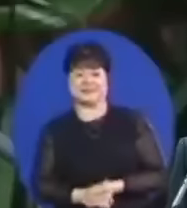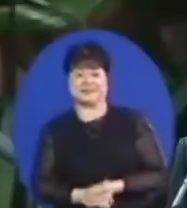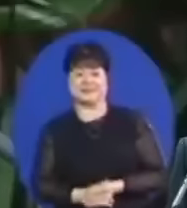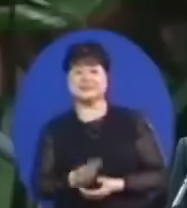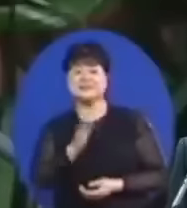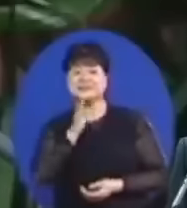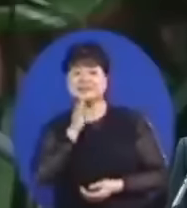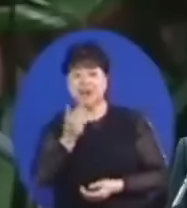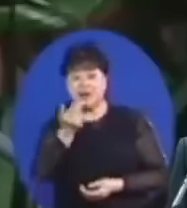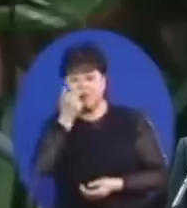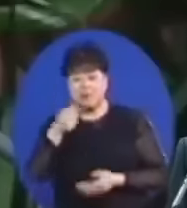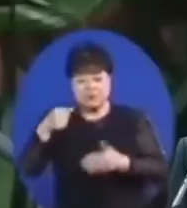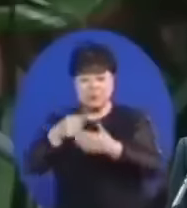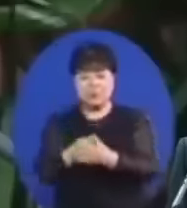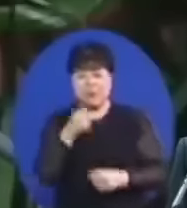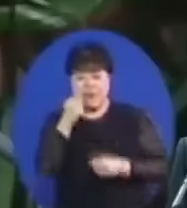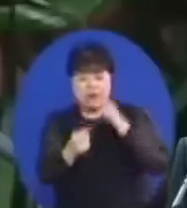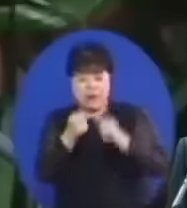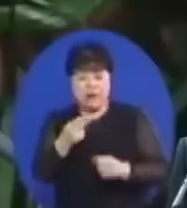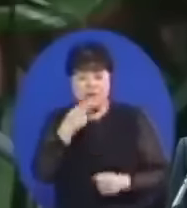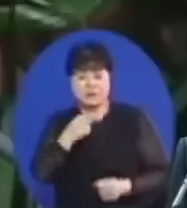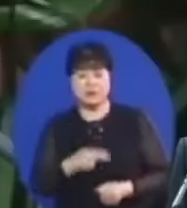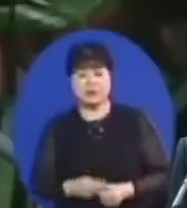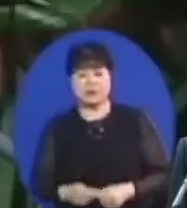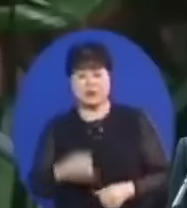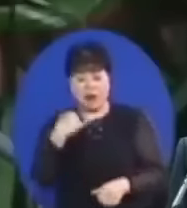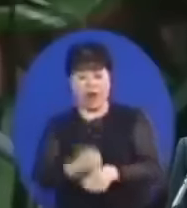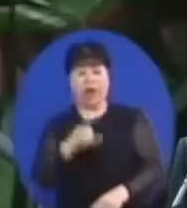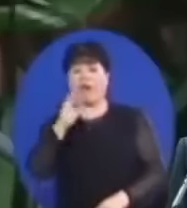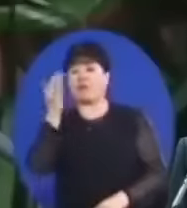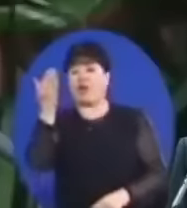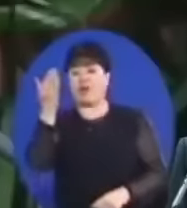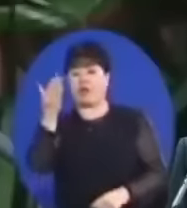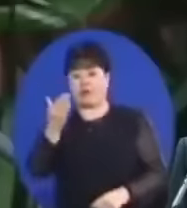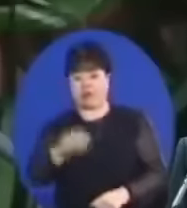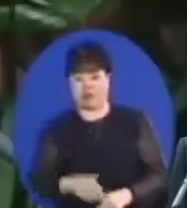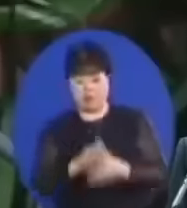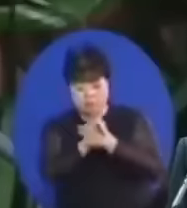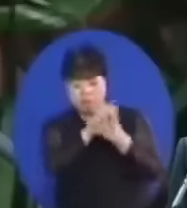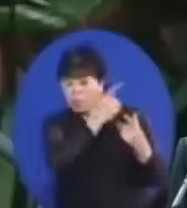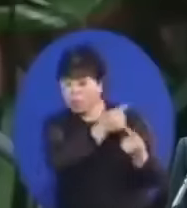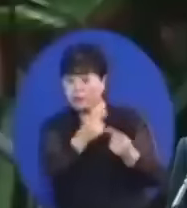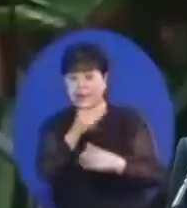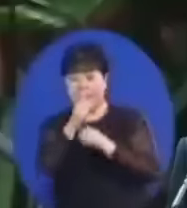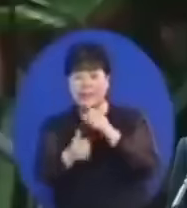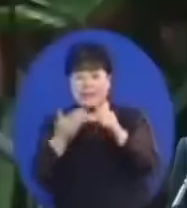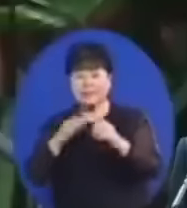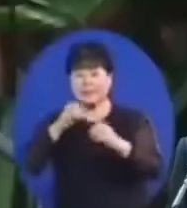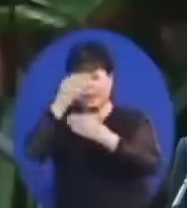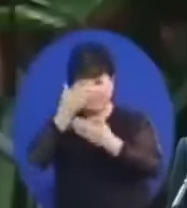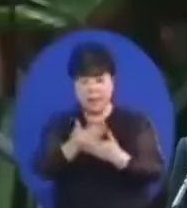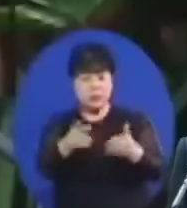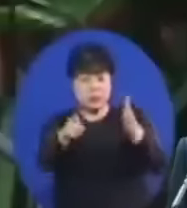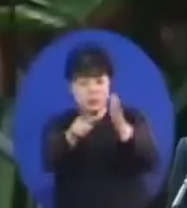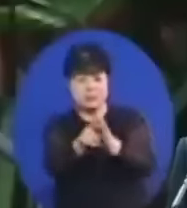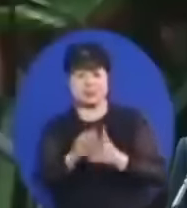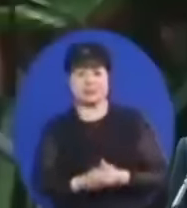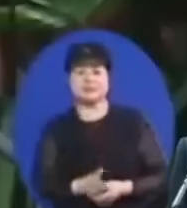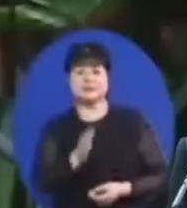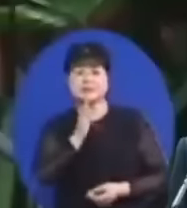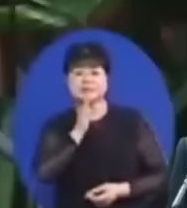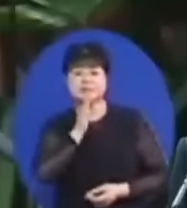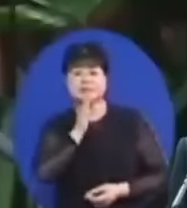그렇게 목숨을 걸고 뛰지 아니하면 꼴찌를 하게 되는 것입니다. 기도도 한 가지인 것입니다. 하나님께 응답받을 때가 올